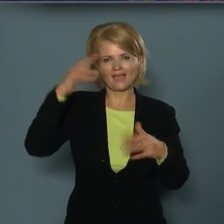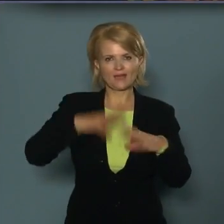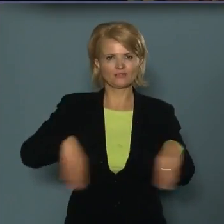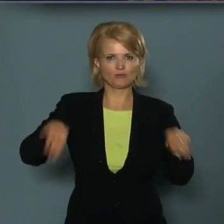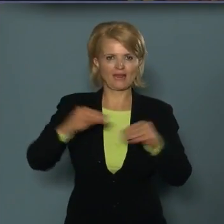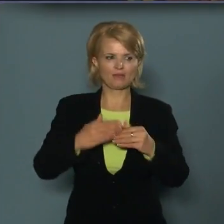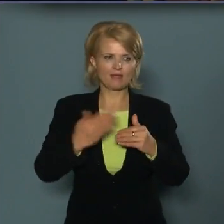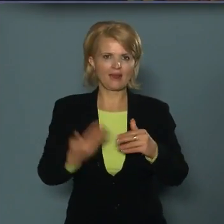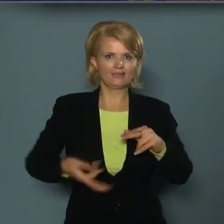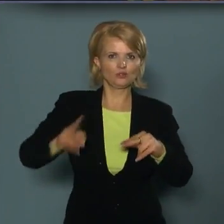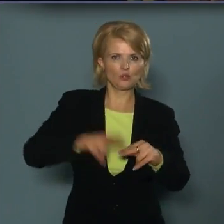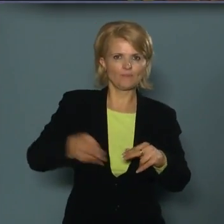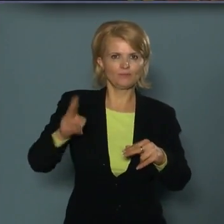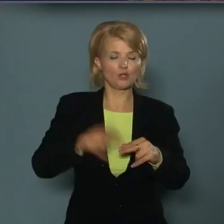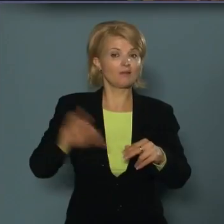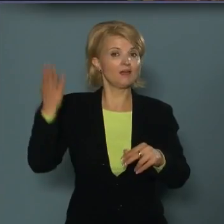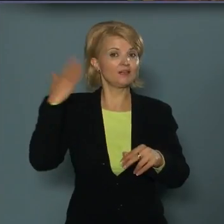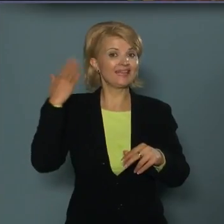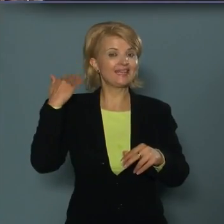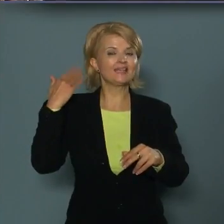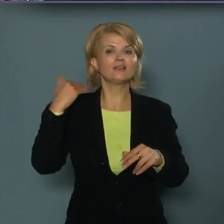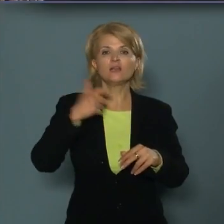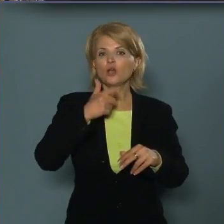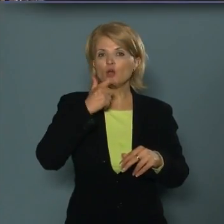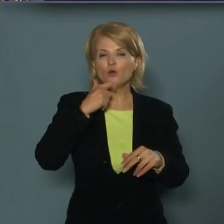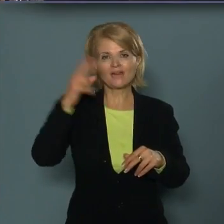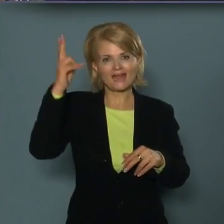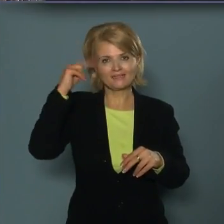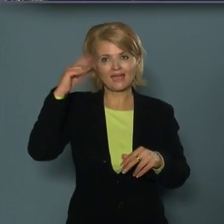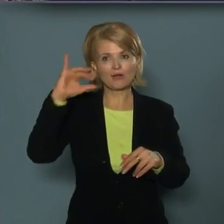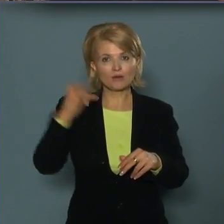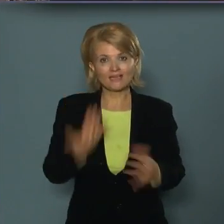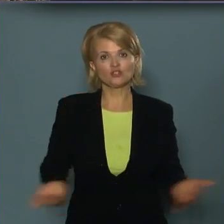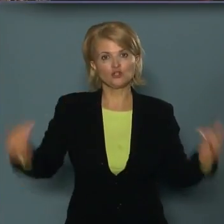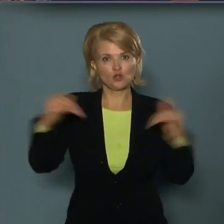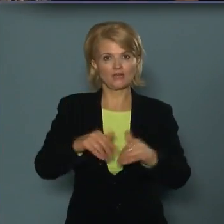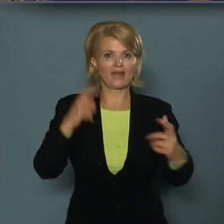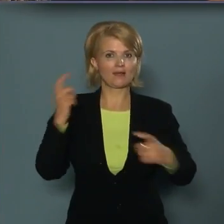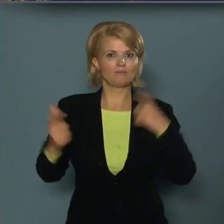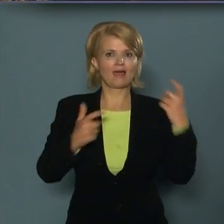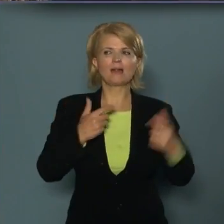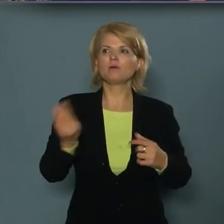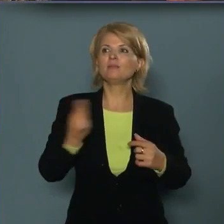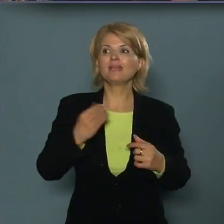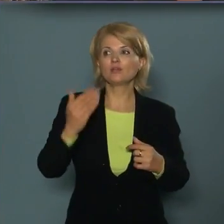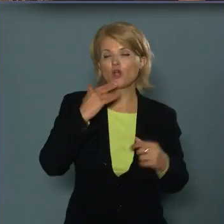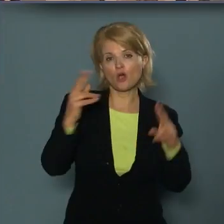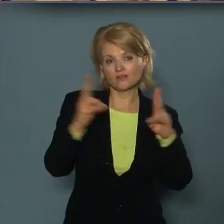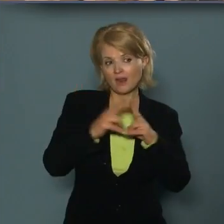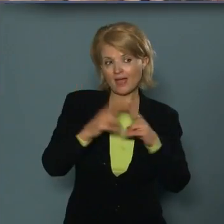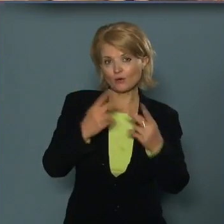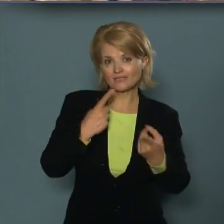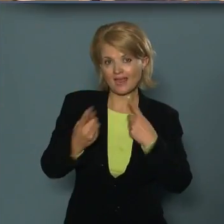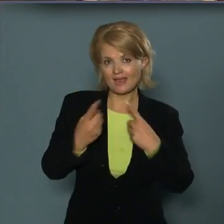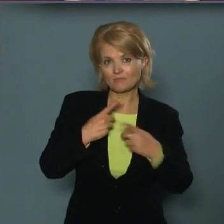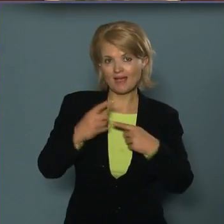szülei mellett egyre többen a régi diákok közül is eljönnek ebbe a bálba, azért is, hogy egymással találkozzanak, és talán